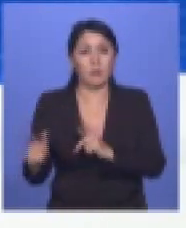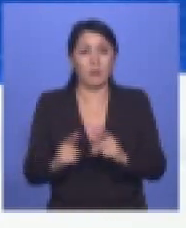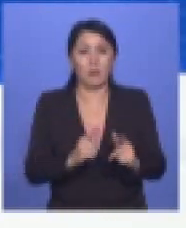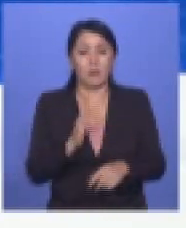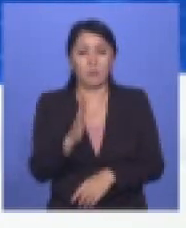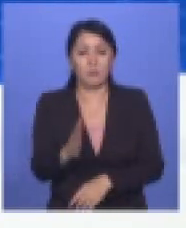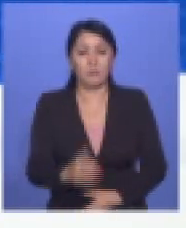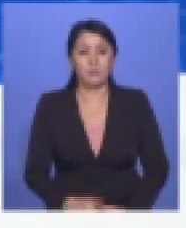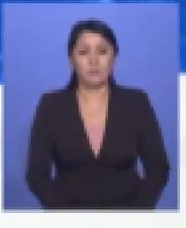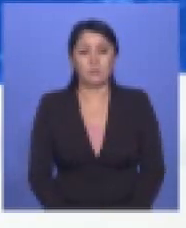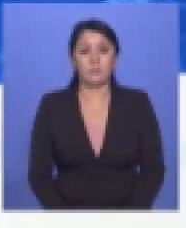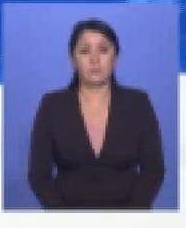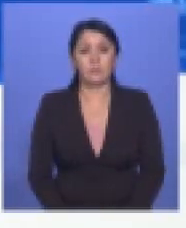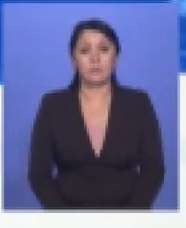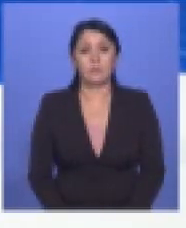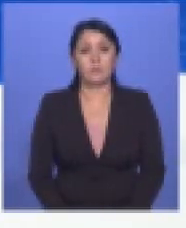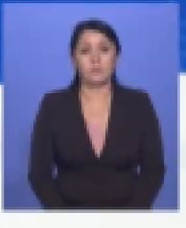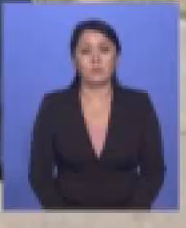бейне материалға назар аударайық.